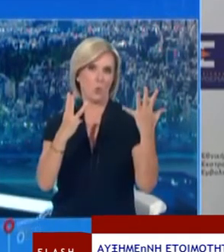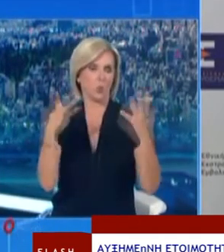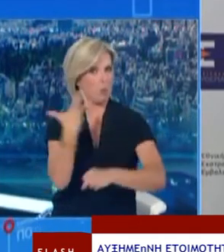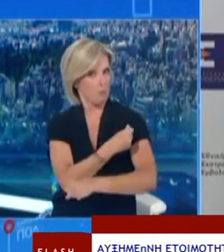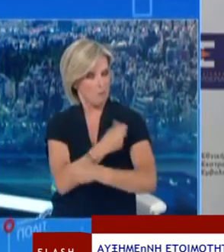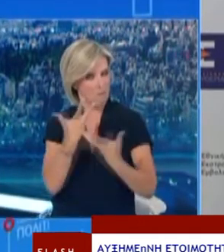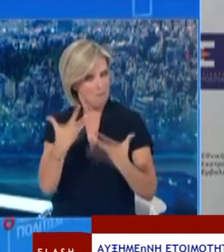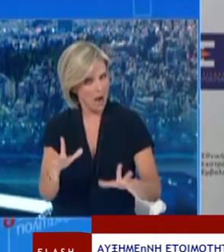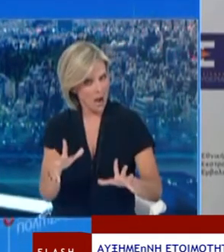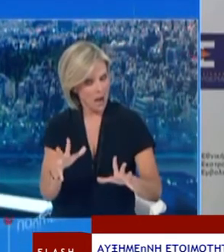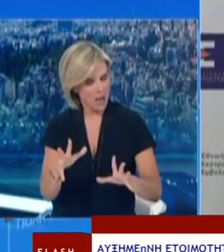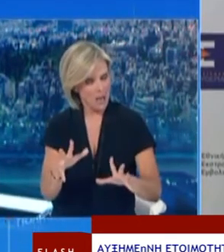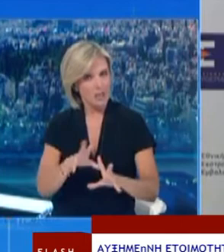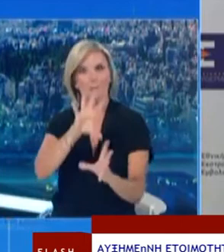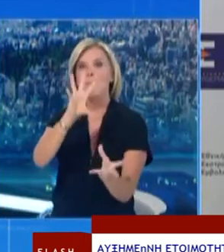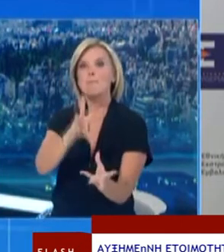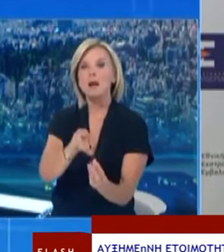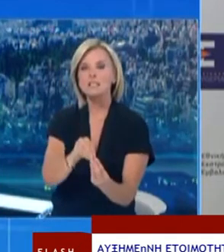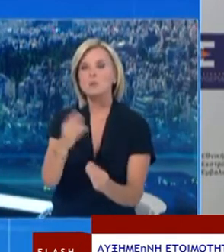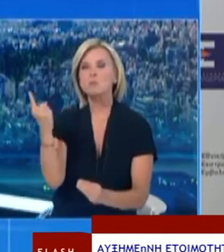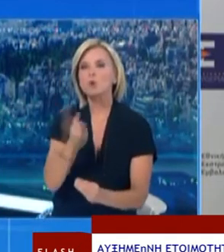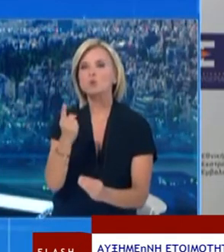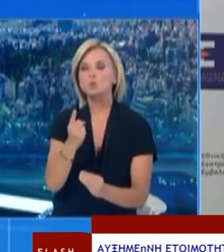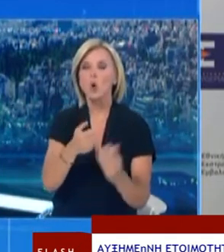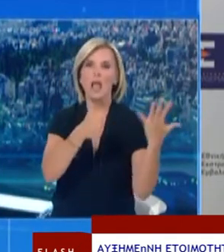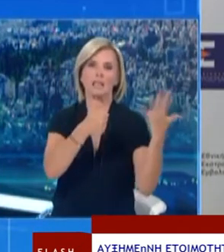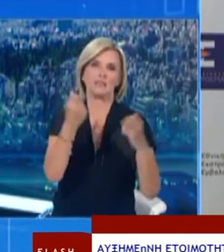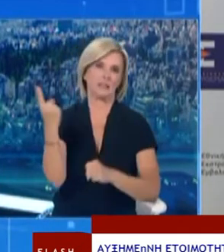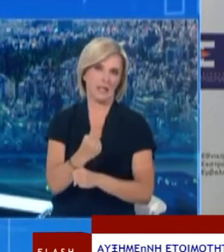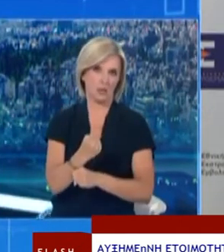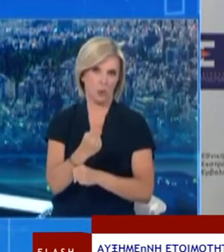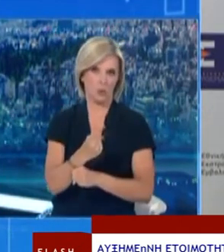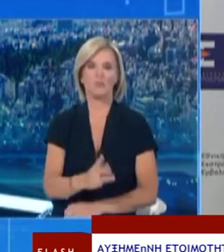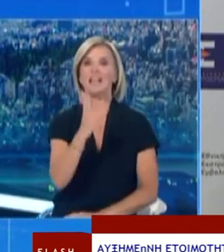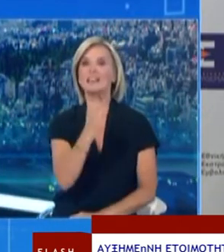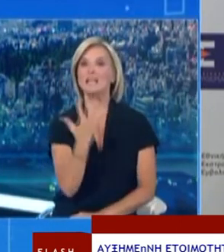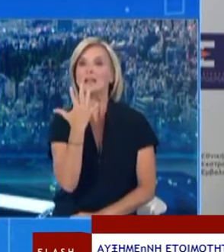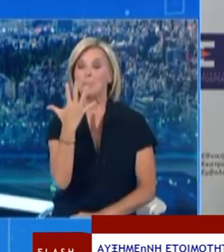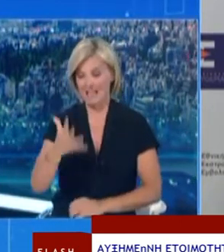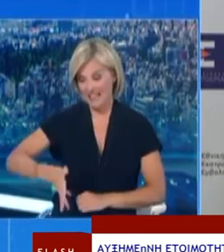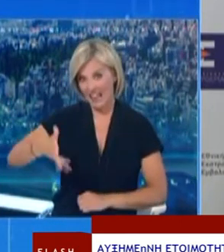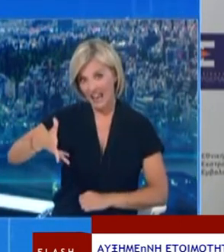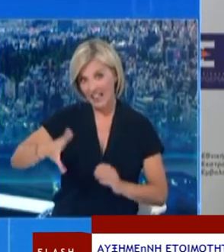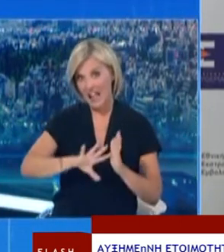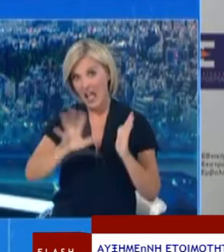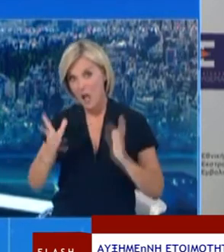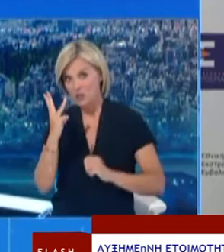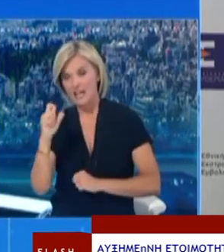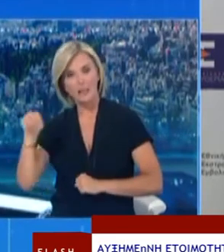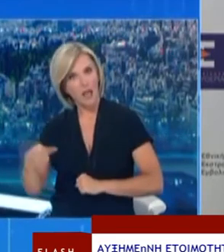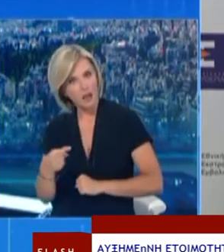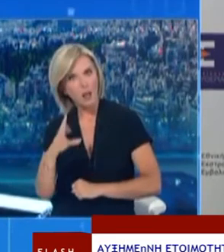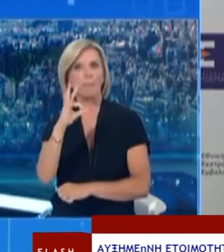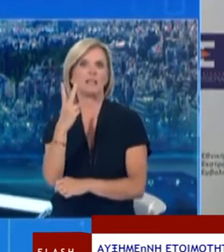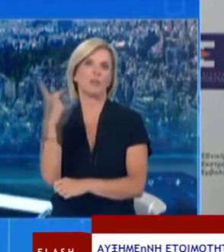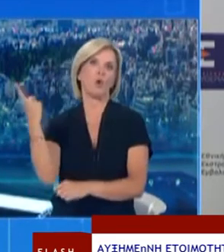εμβολιαστεί, 60% με τα ραντεβού. 35-39, 51% έχει ήδη εμβολιαστεί, με τα ραντεβού 52%.